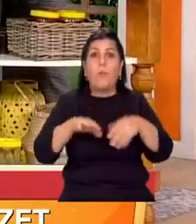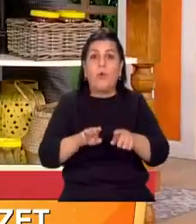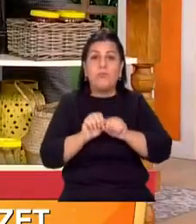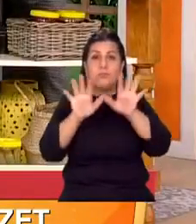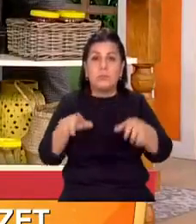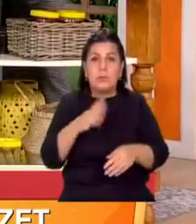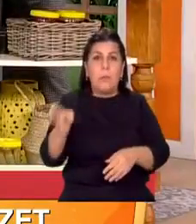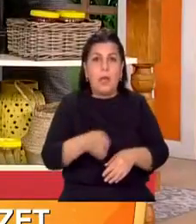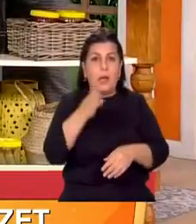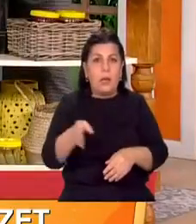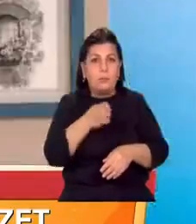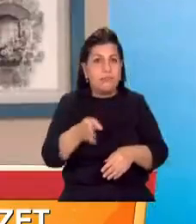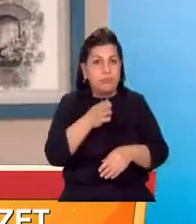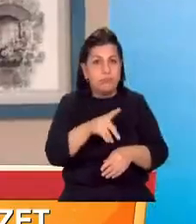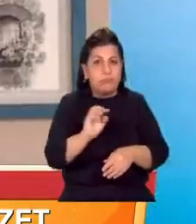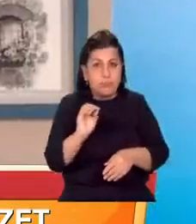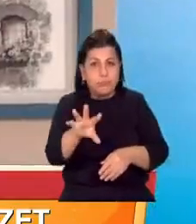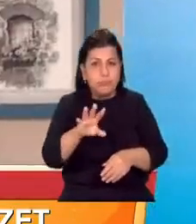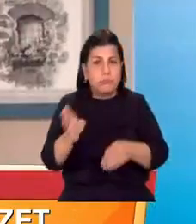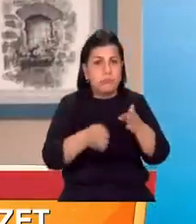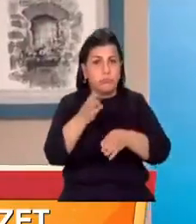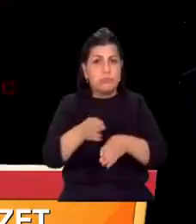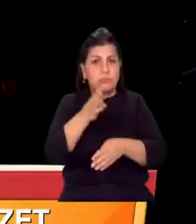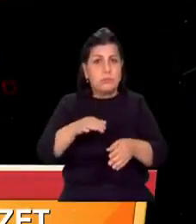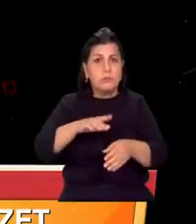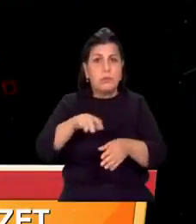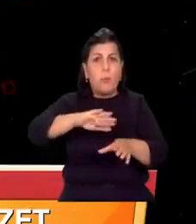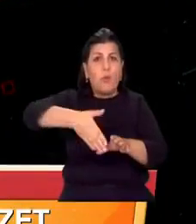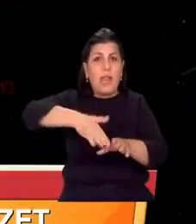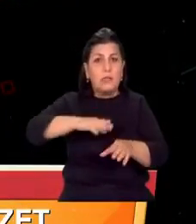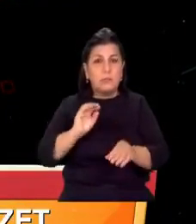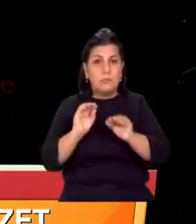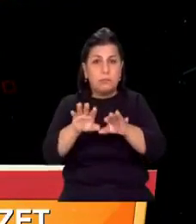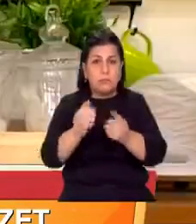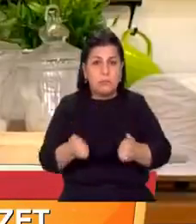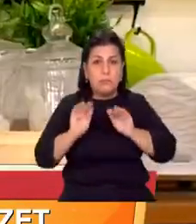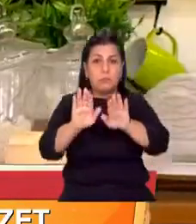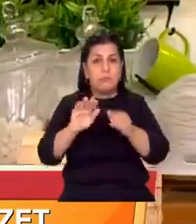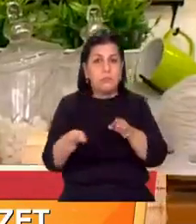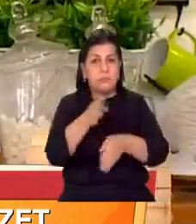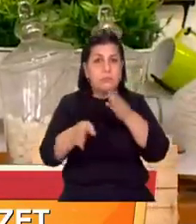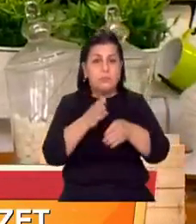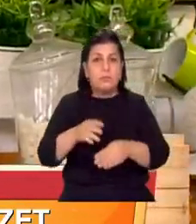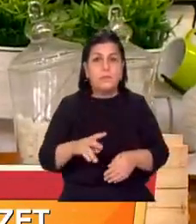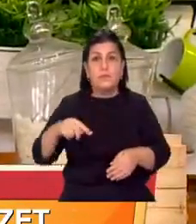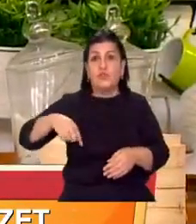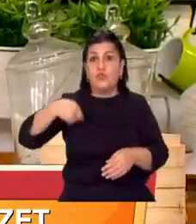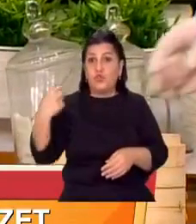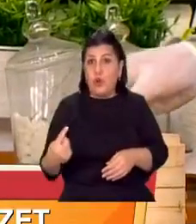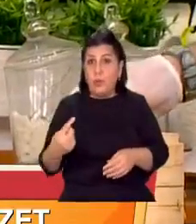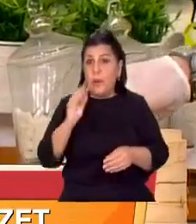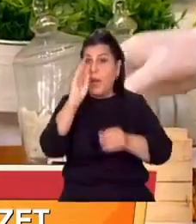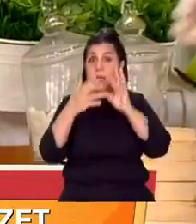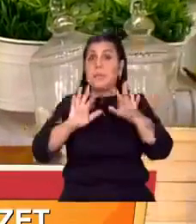temizleme işlemi makineye atıp yıkayabilir misin Normal normal ağaç olduğu zaman O yüzden dedim ben ağacın